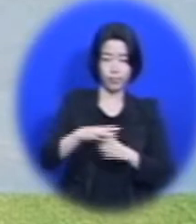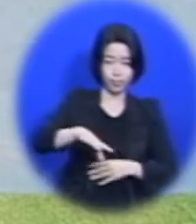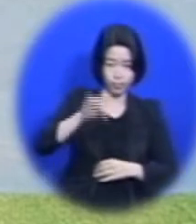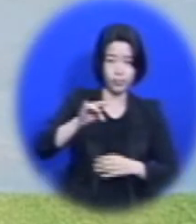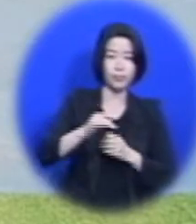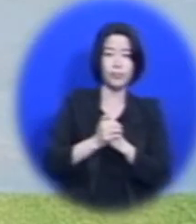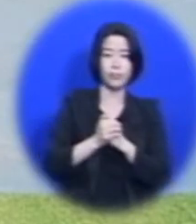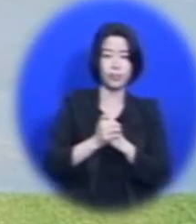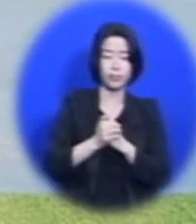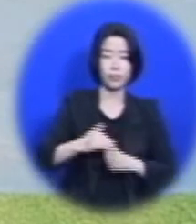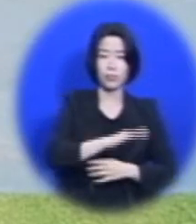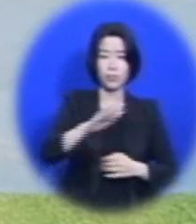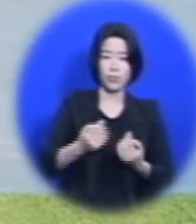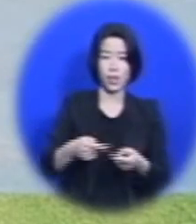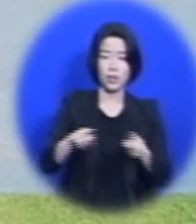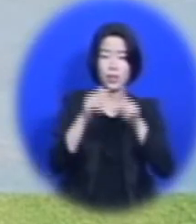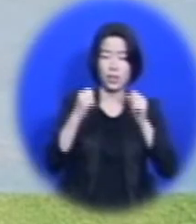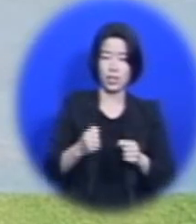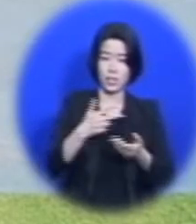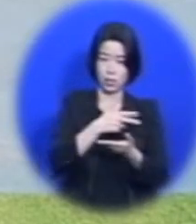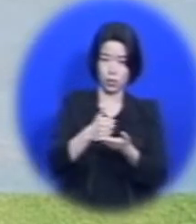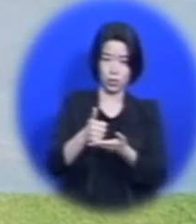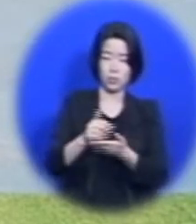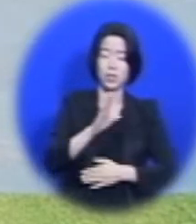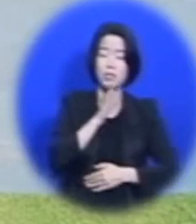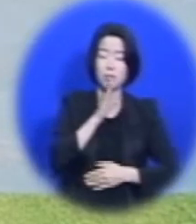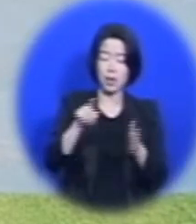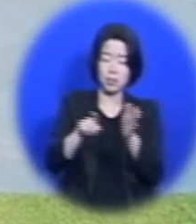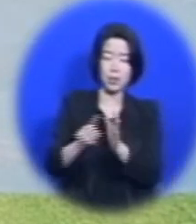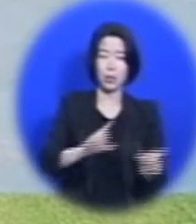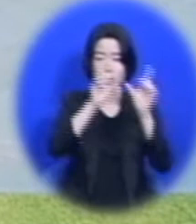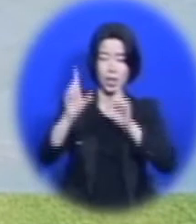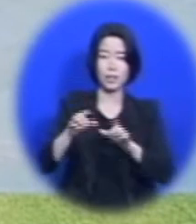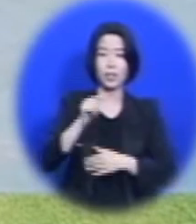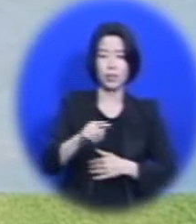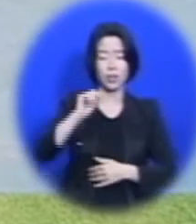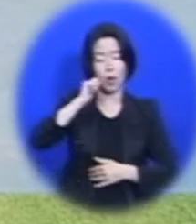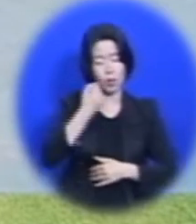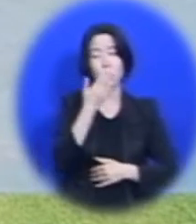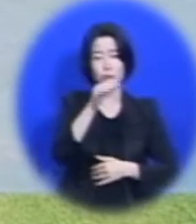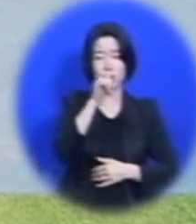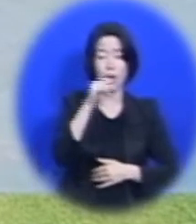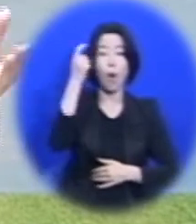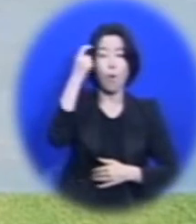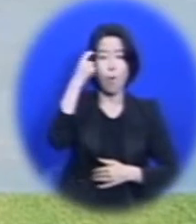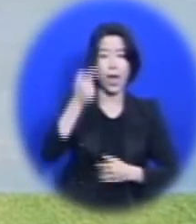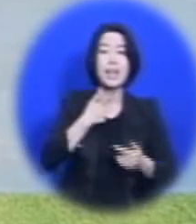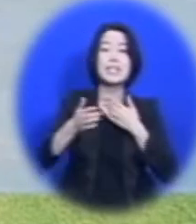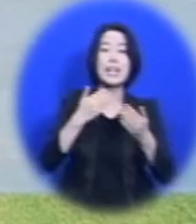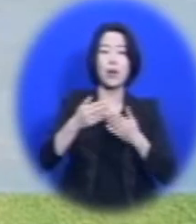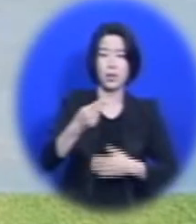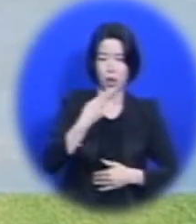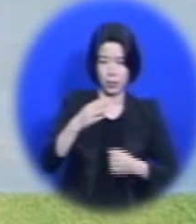처음에는 우리와 함께 계시는 주님을 정말 믿고 산다는 게 어려울 수 있습니다. 왜냐하면 체험이